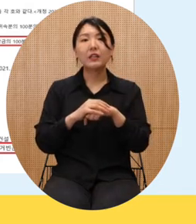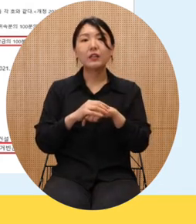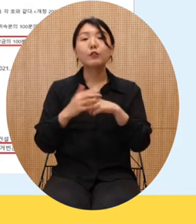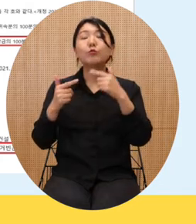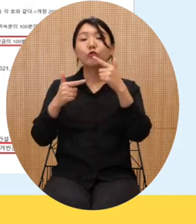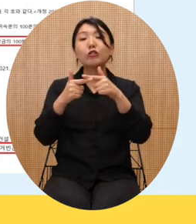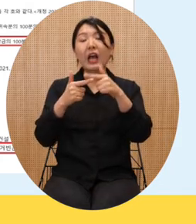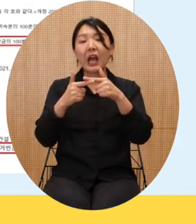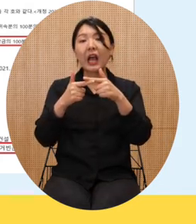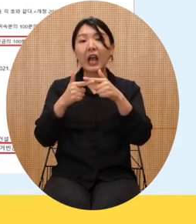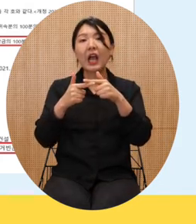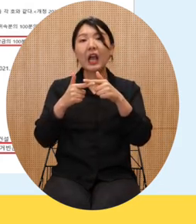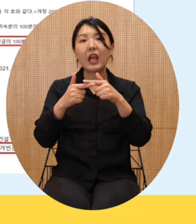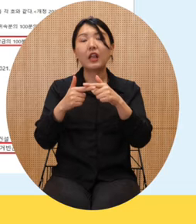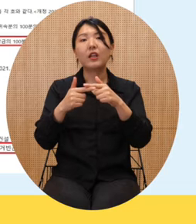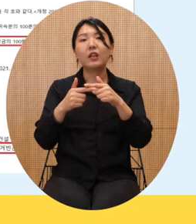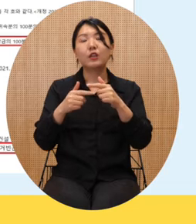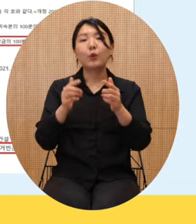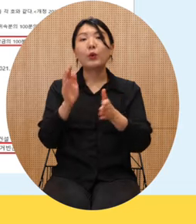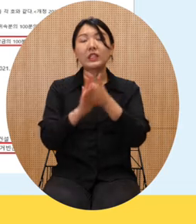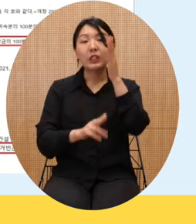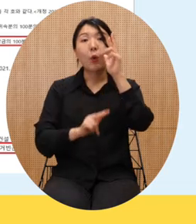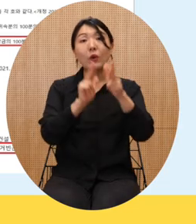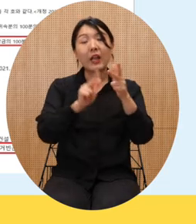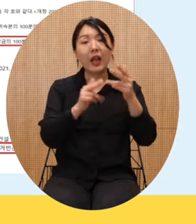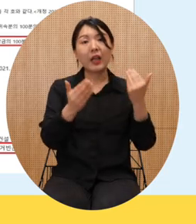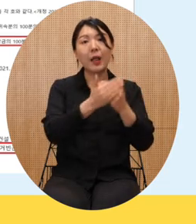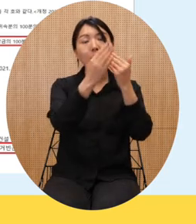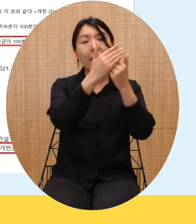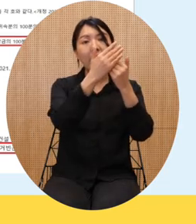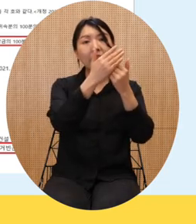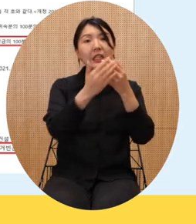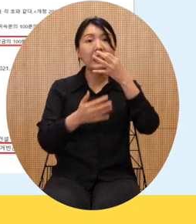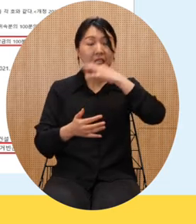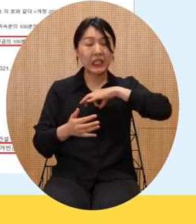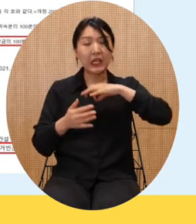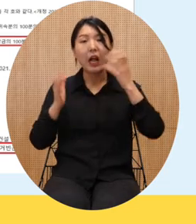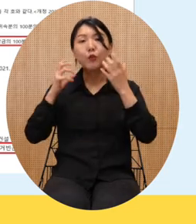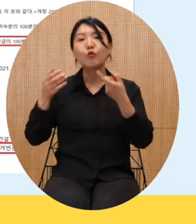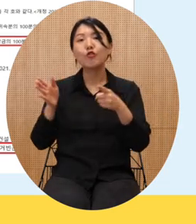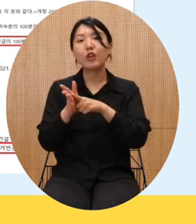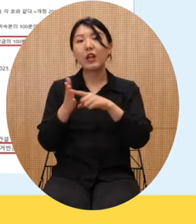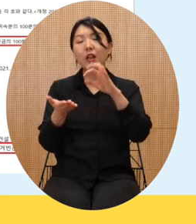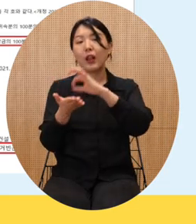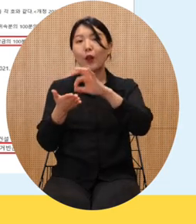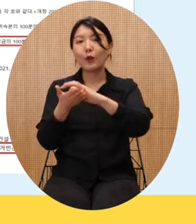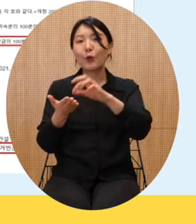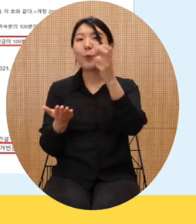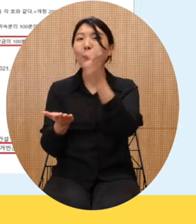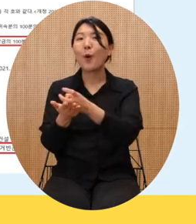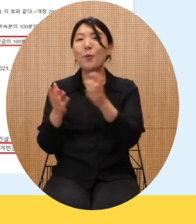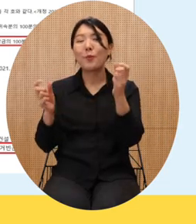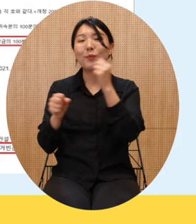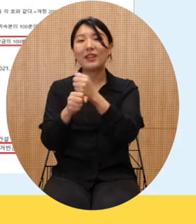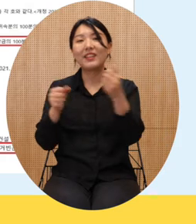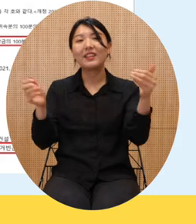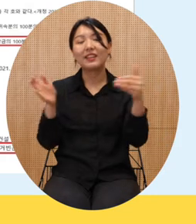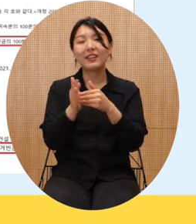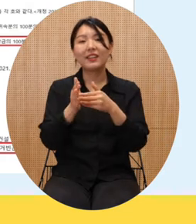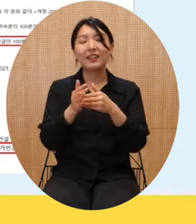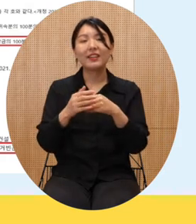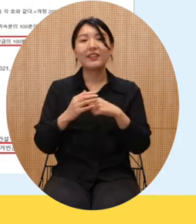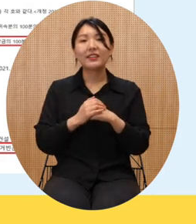좀 눈여겨볼 만한데, 부산 도시공사의 개발 이익의 일정 비율을 아동에 쓸 수 있도록 그렇게